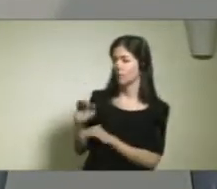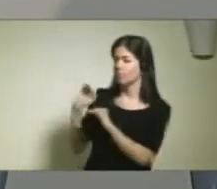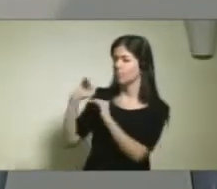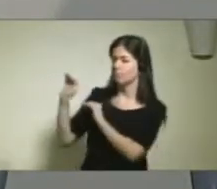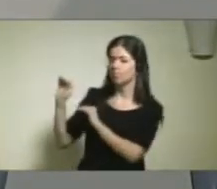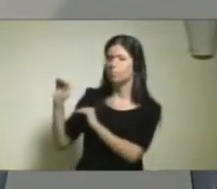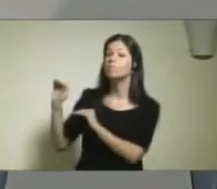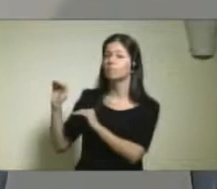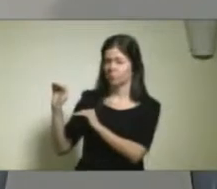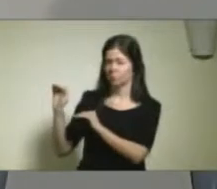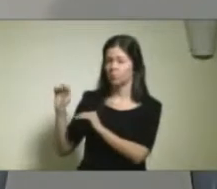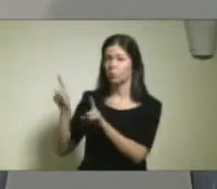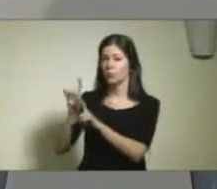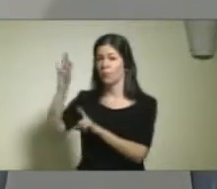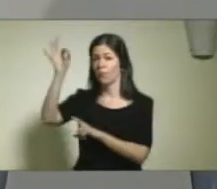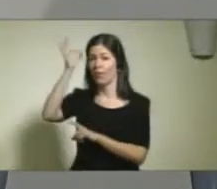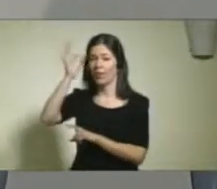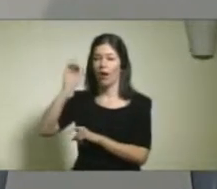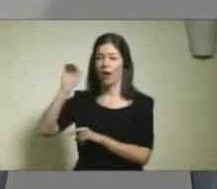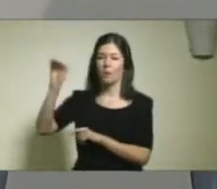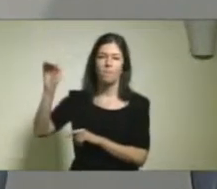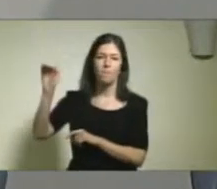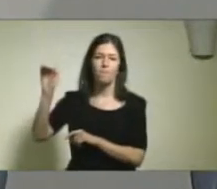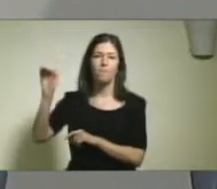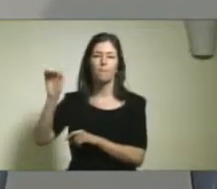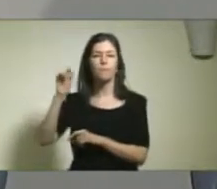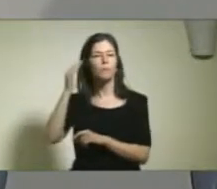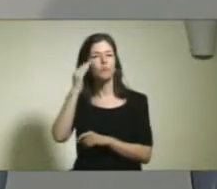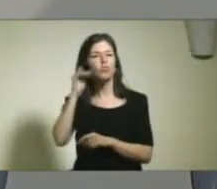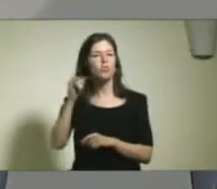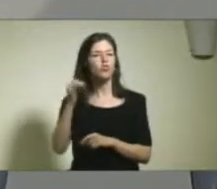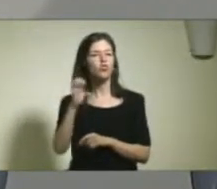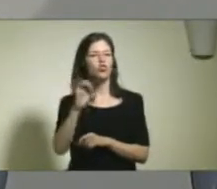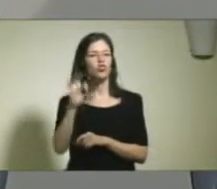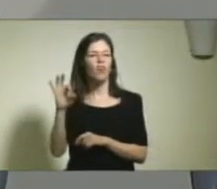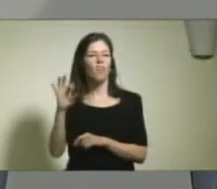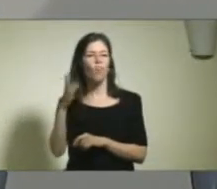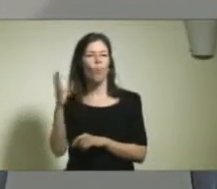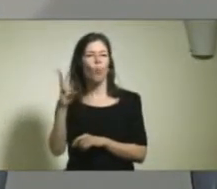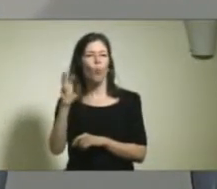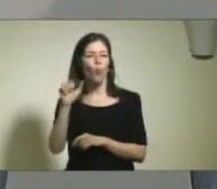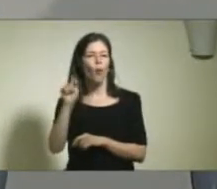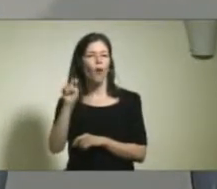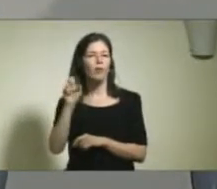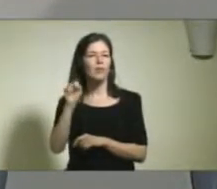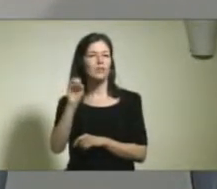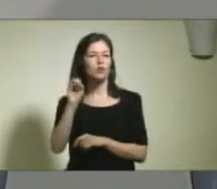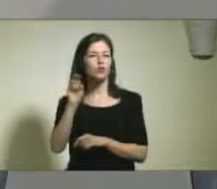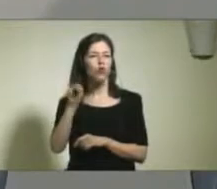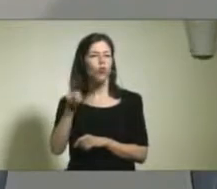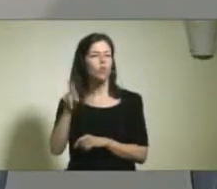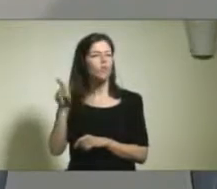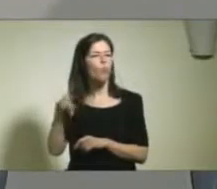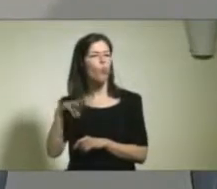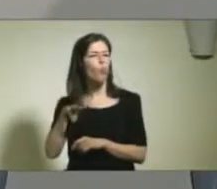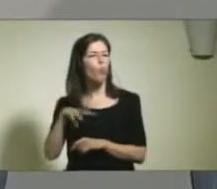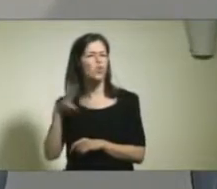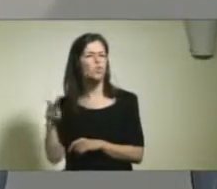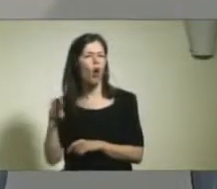on va viser les députés fédéraux. Et je sais que Jeff Watson est de Windsor-Essex, député